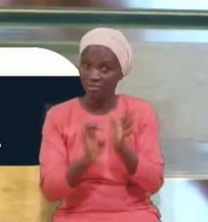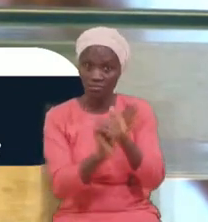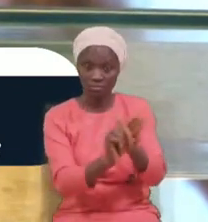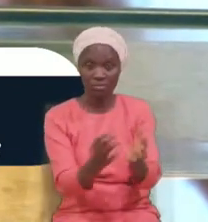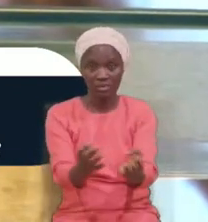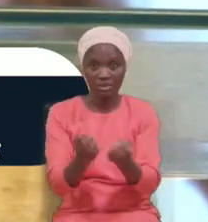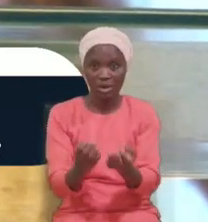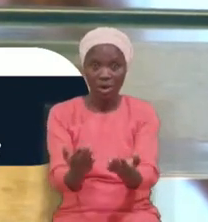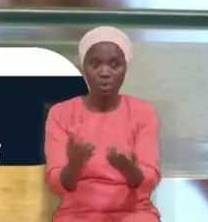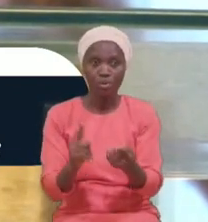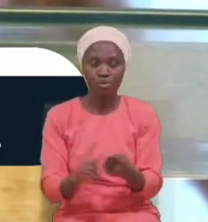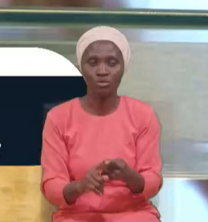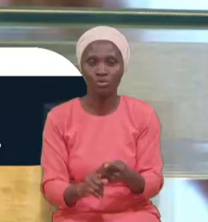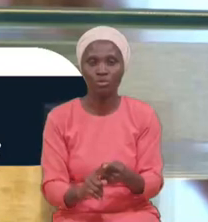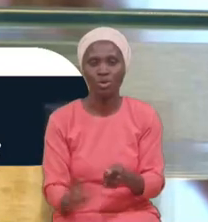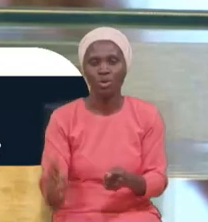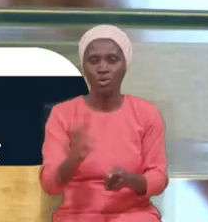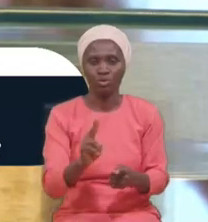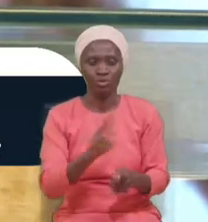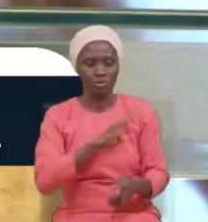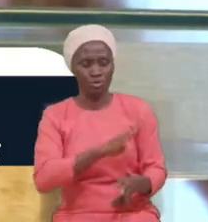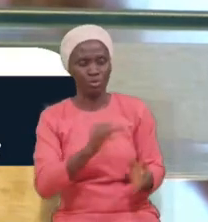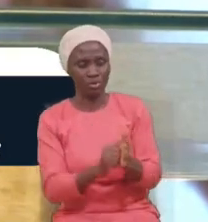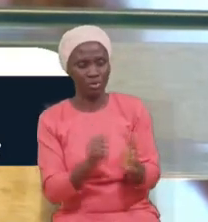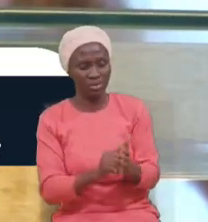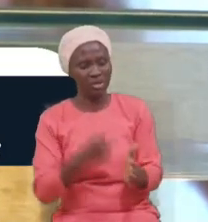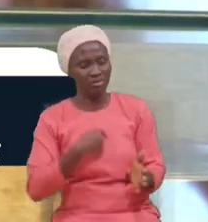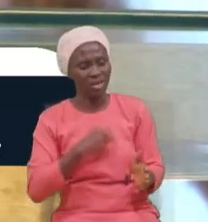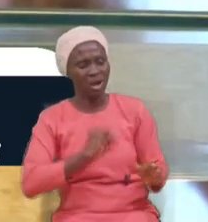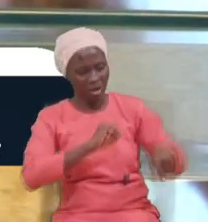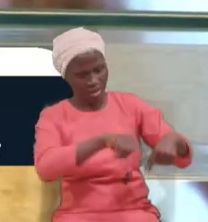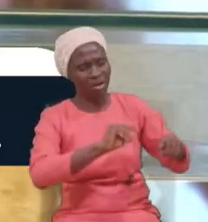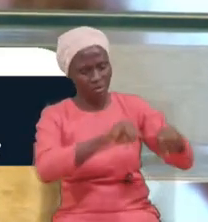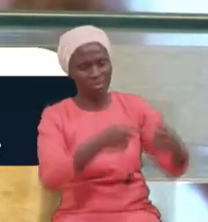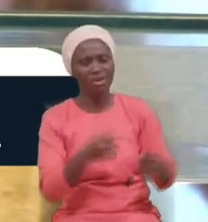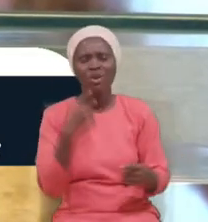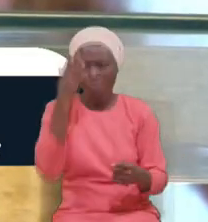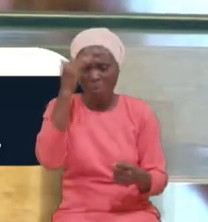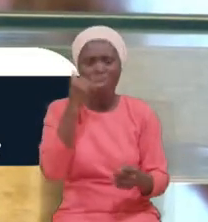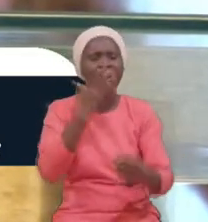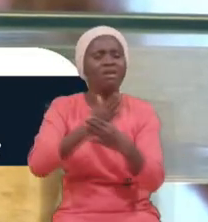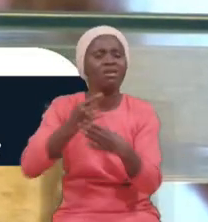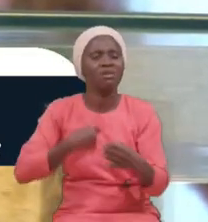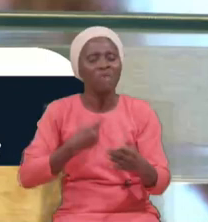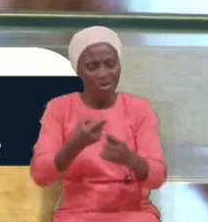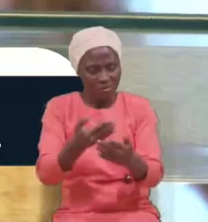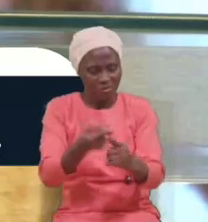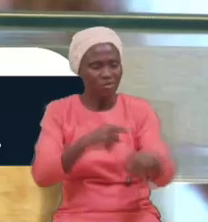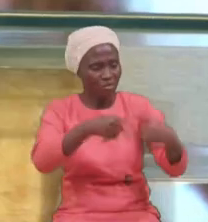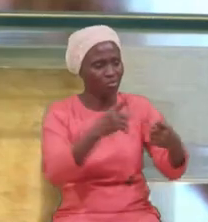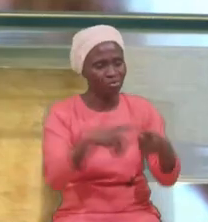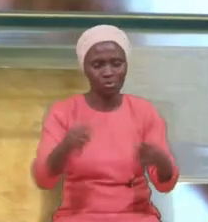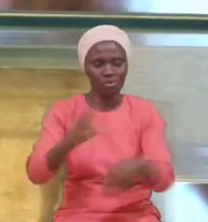un lépreux qui veut user de témérité, qui dit que je ne peux pas aller là-bas, qui dit que moi je ne peux pas être